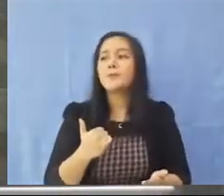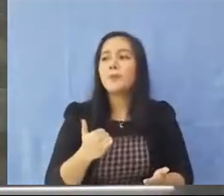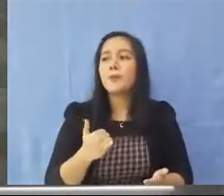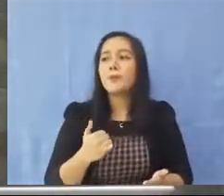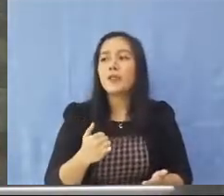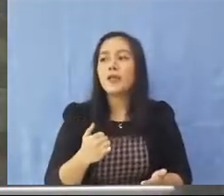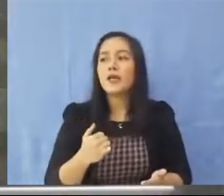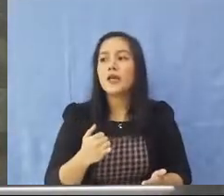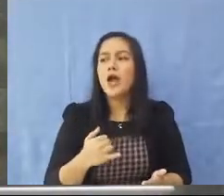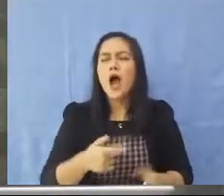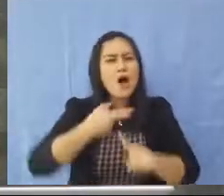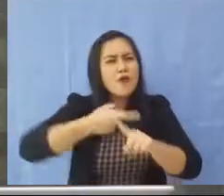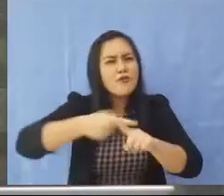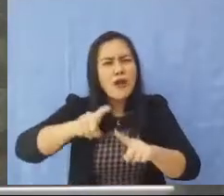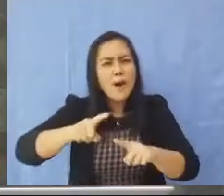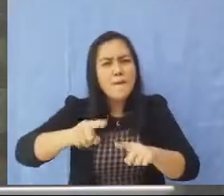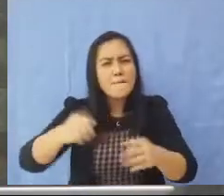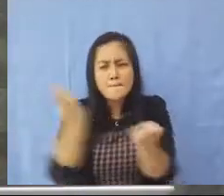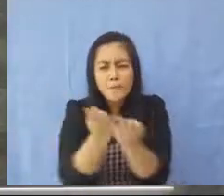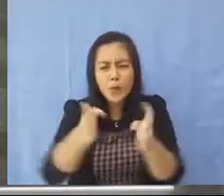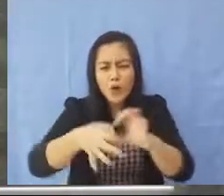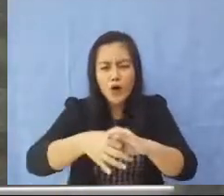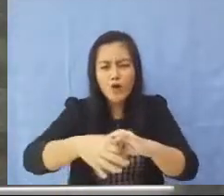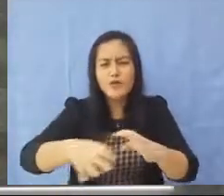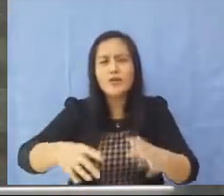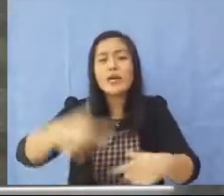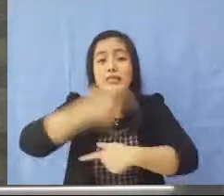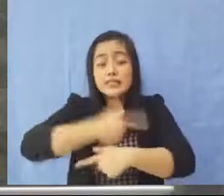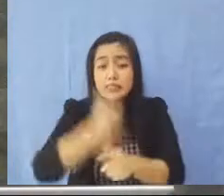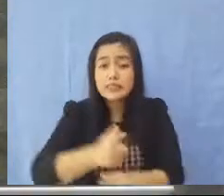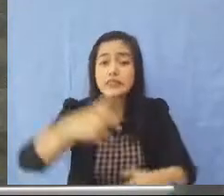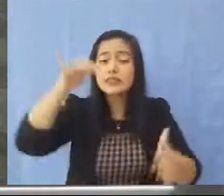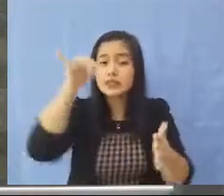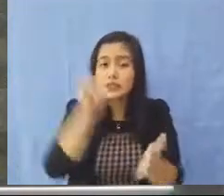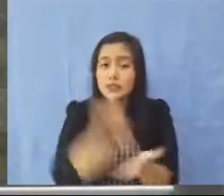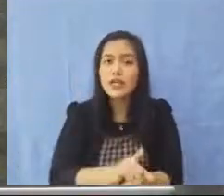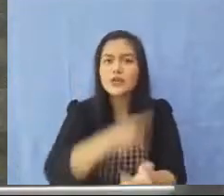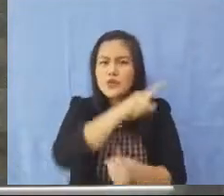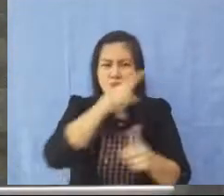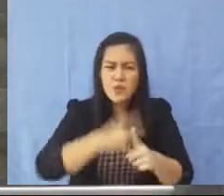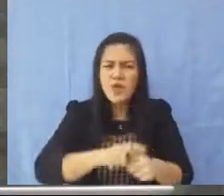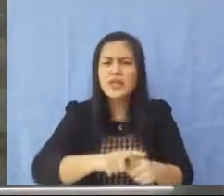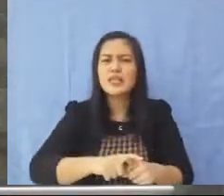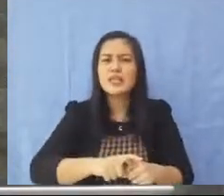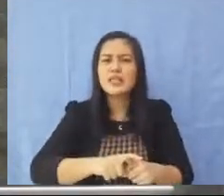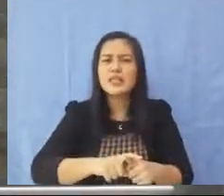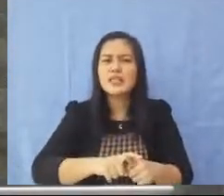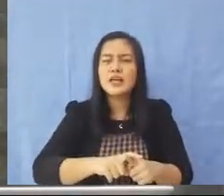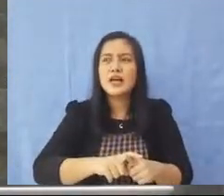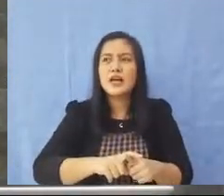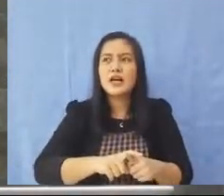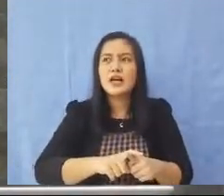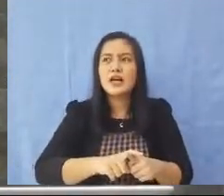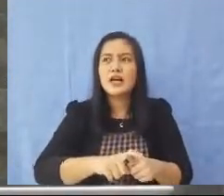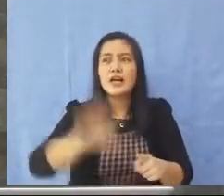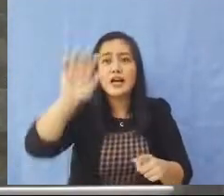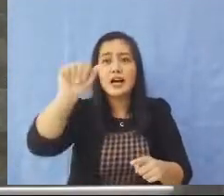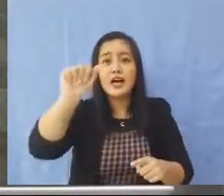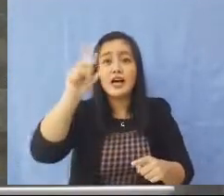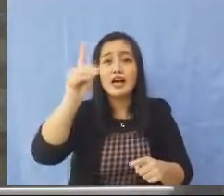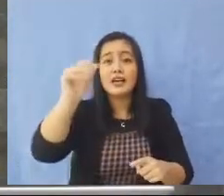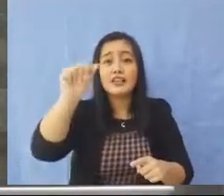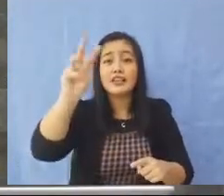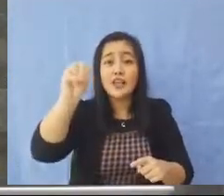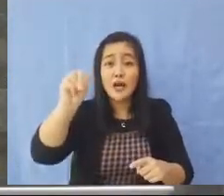Sa simula pa lang, sa Book of Genesis, makikita natin na nung nagkasala si Adan at saka si Eva, ang ginawa nila, they tried to